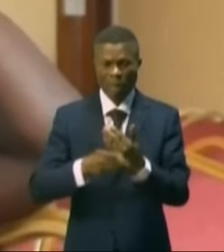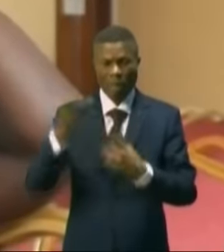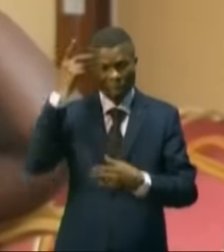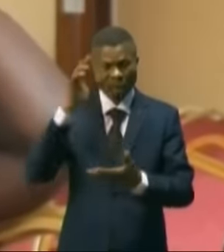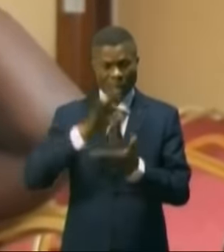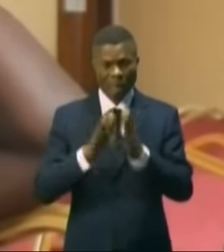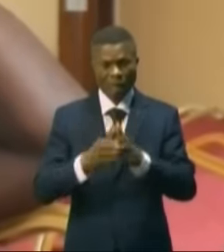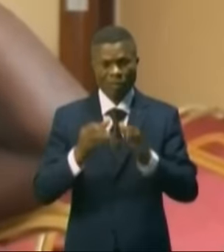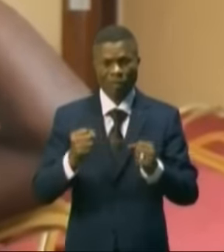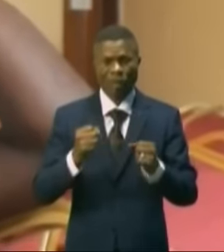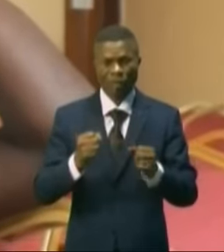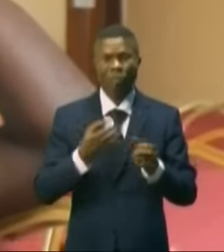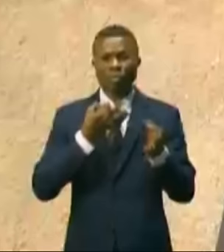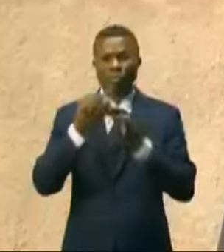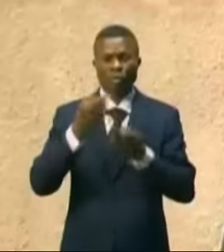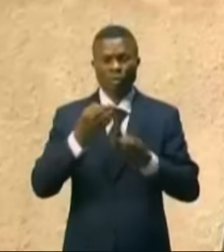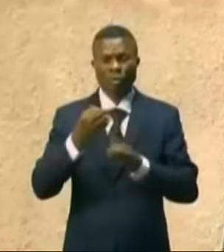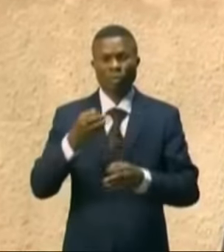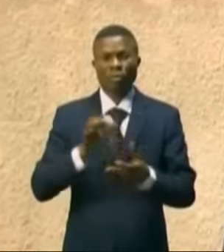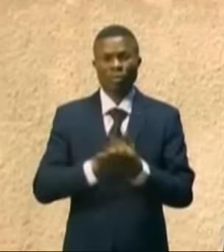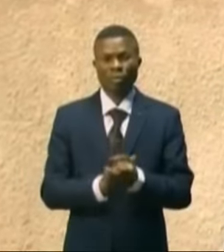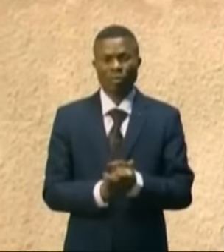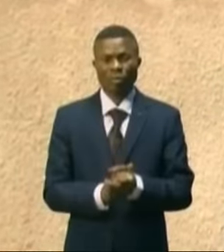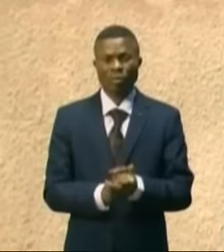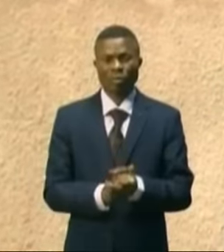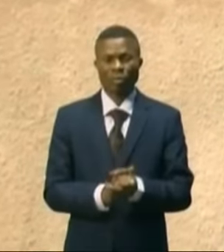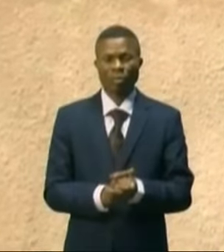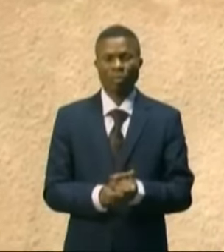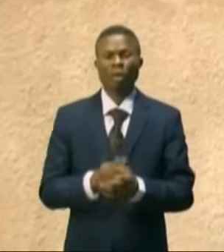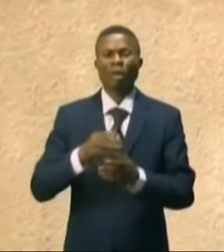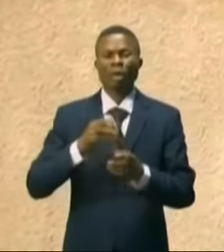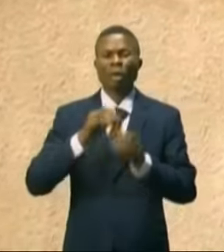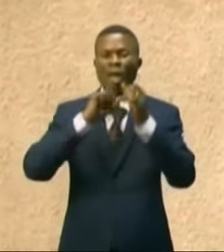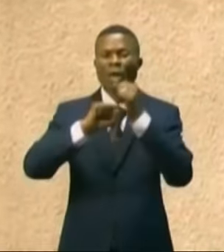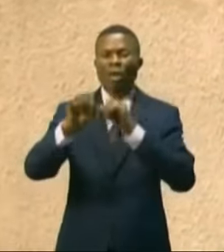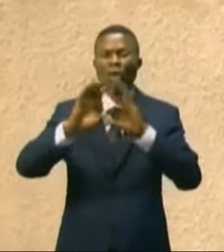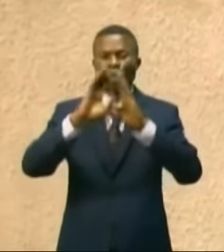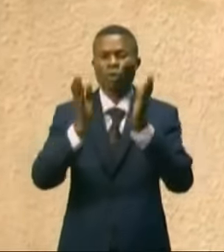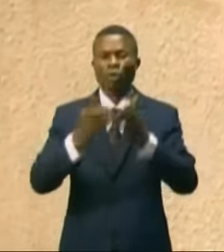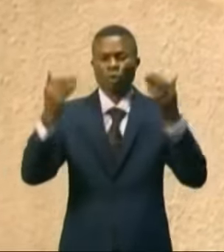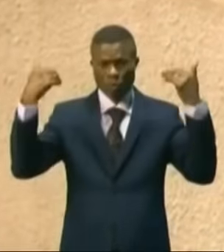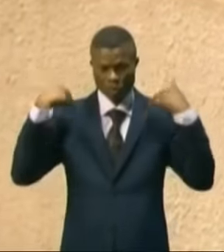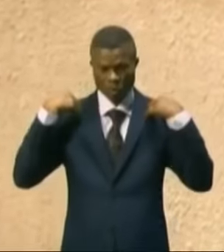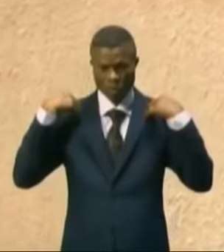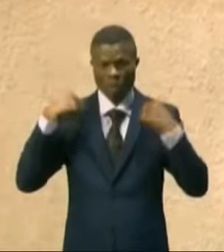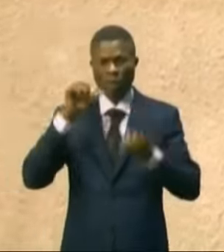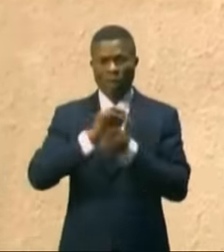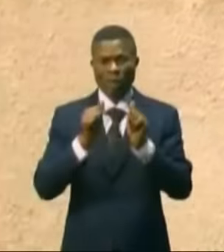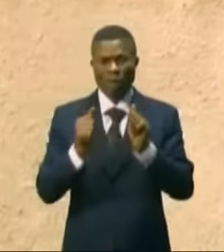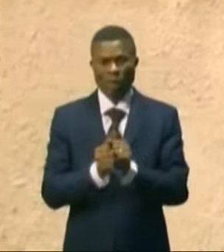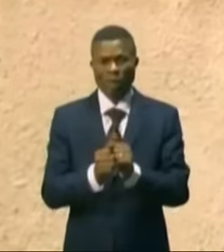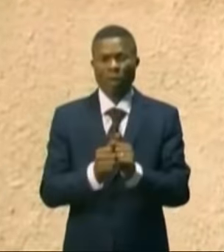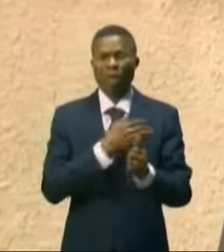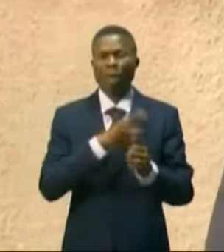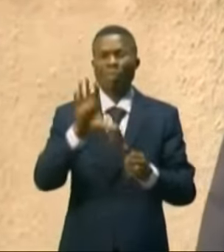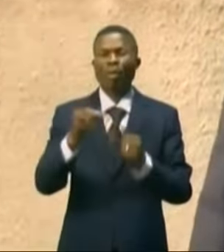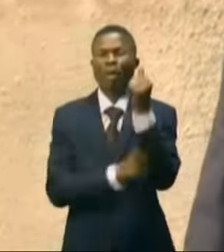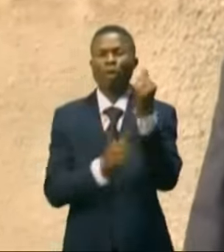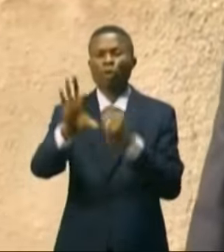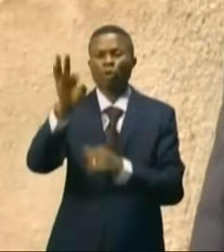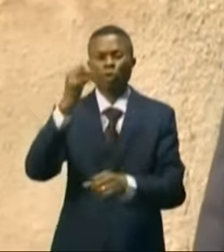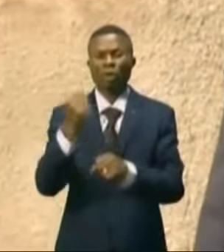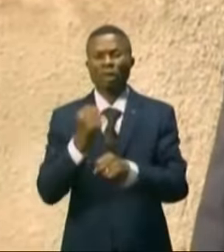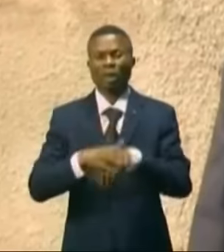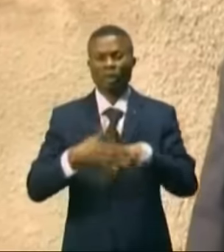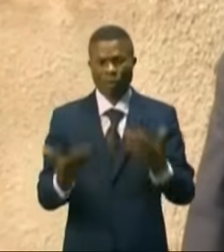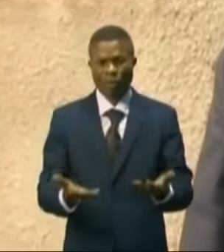Kinelenda, explique le fait. De sensibiliser les autorités locales sur les processus de recrutement des tâcherons